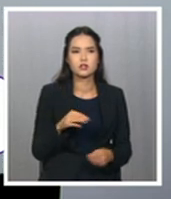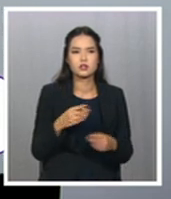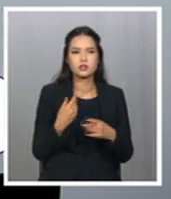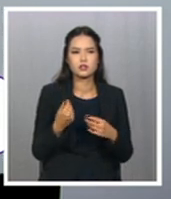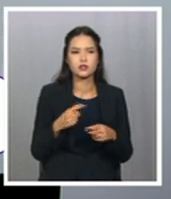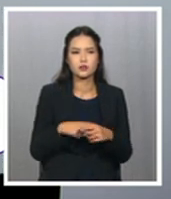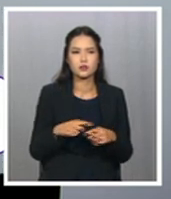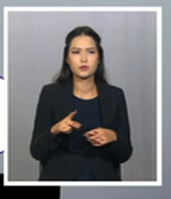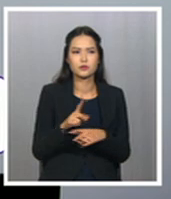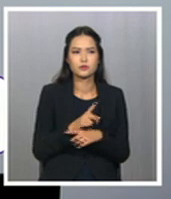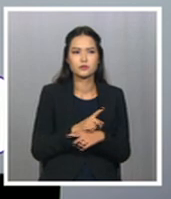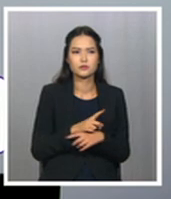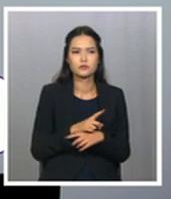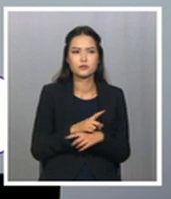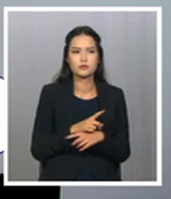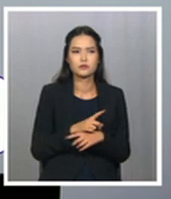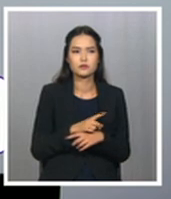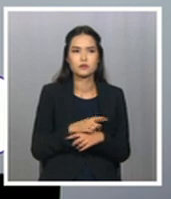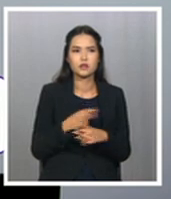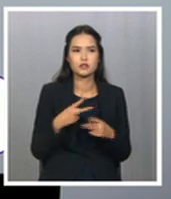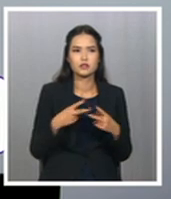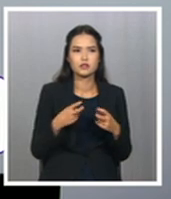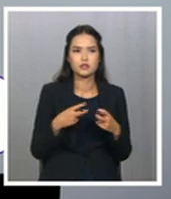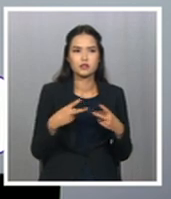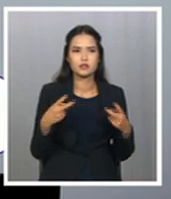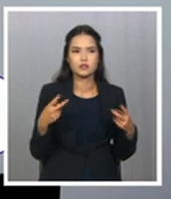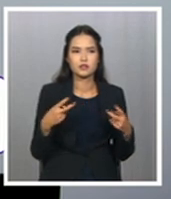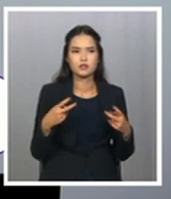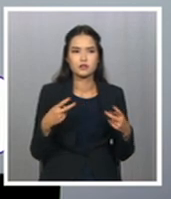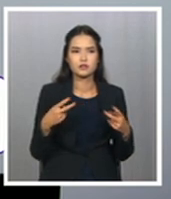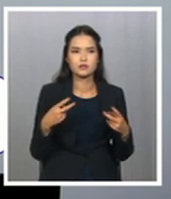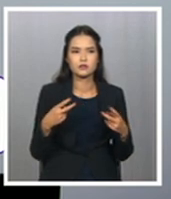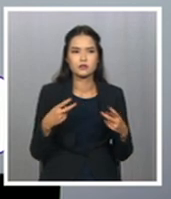аламыз график бойынша. Яғни тербелістің бір